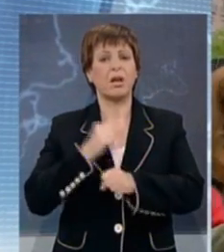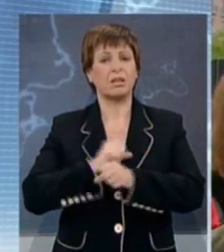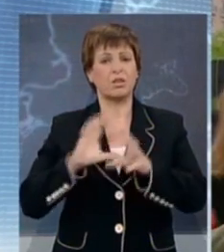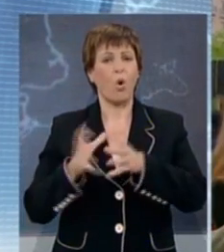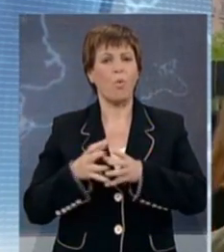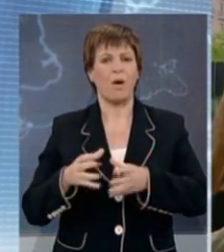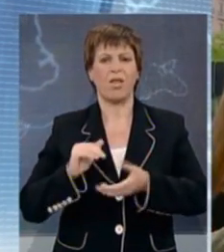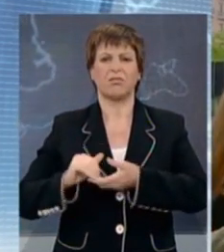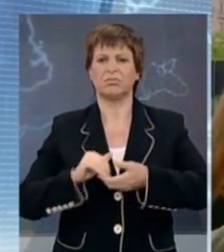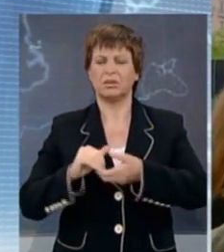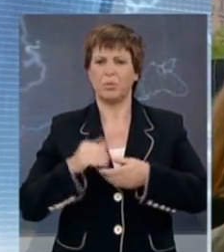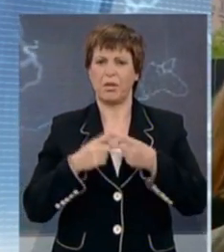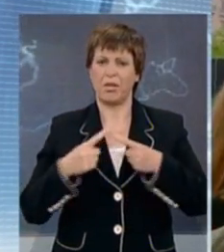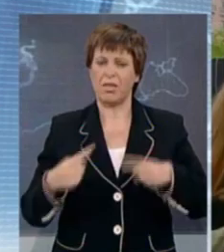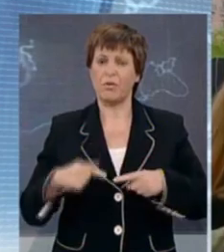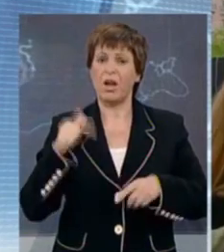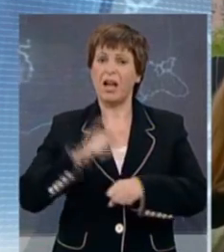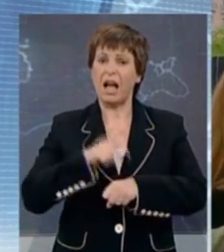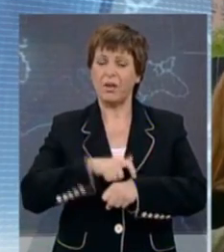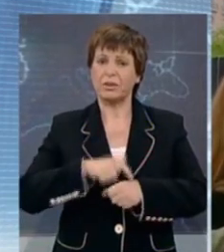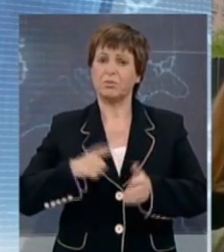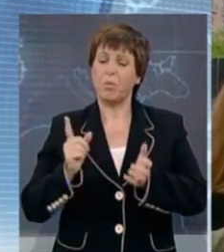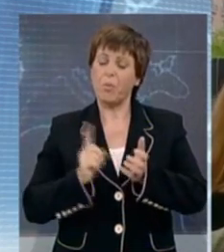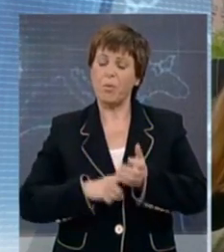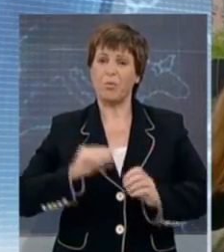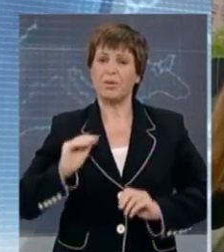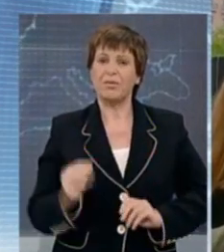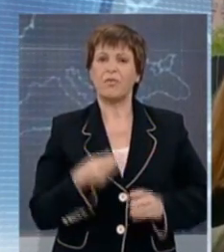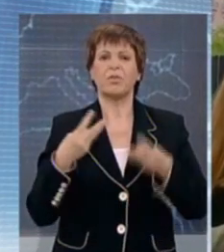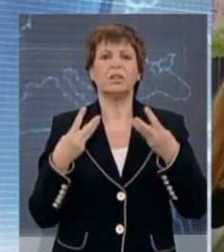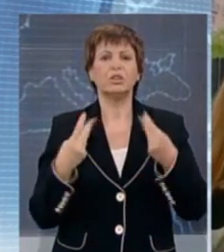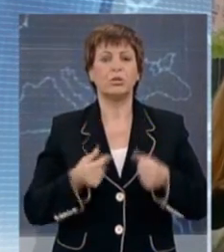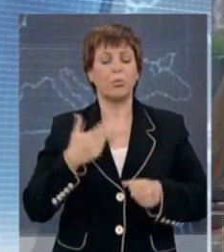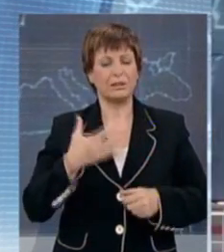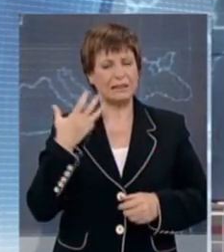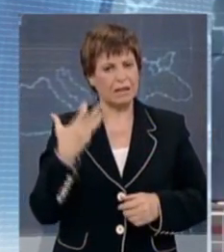βαρβαρότητα που ζει, να αξιοποιήσει τα δικά της όπλα.